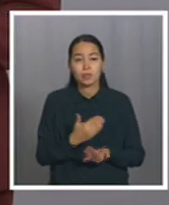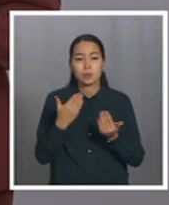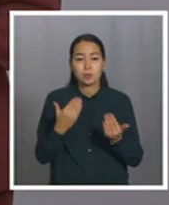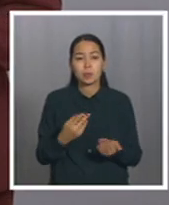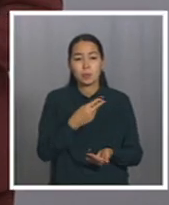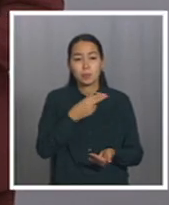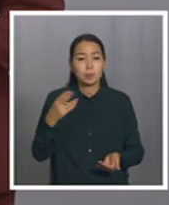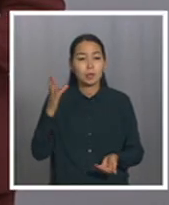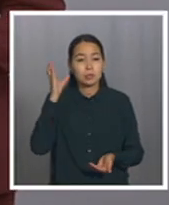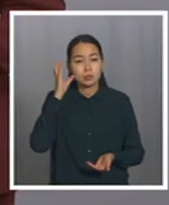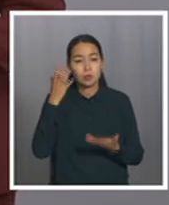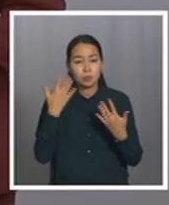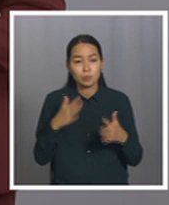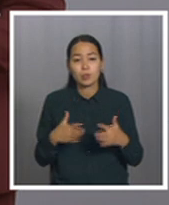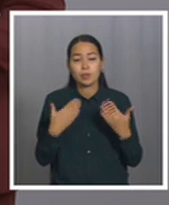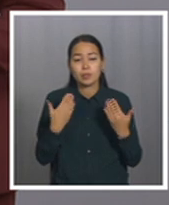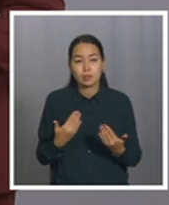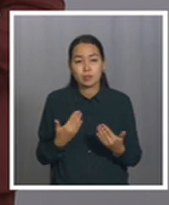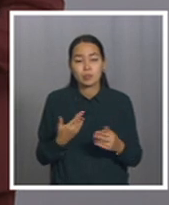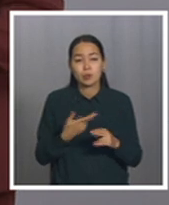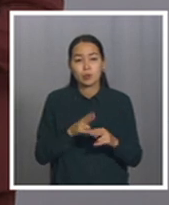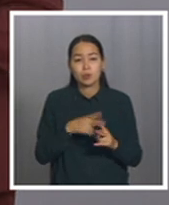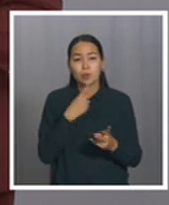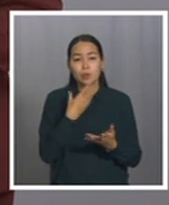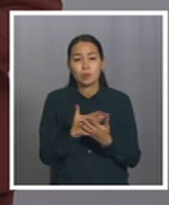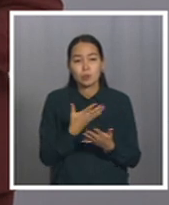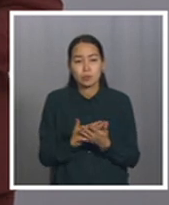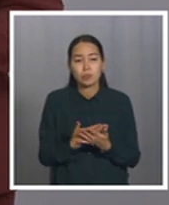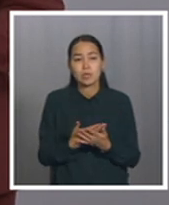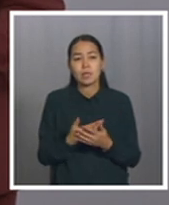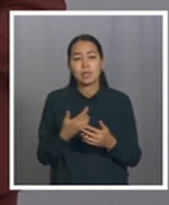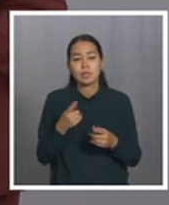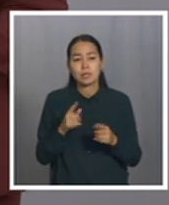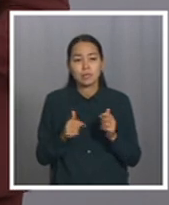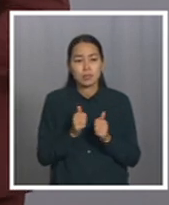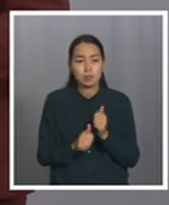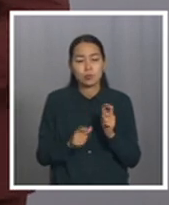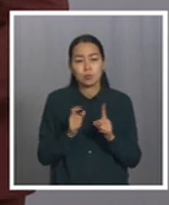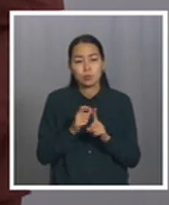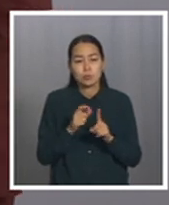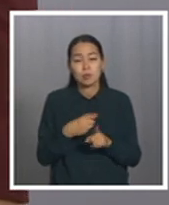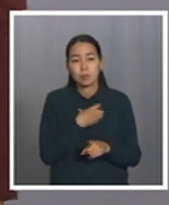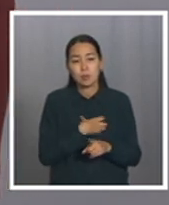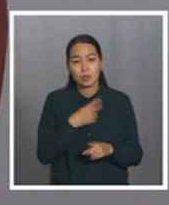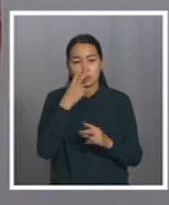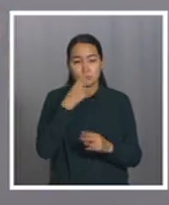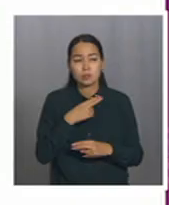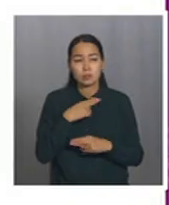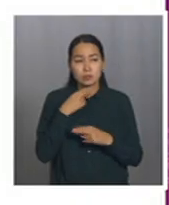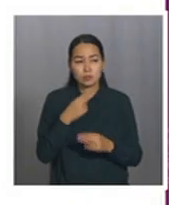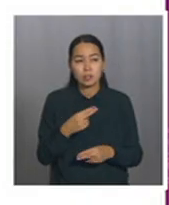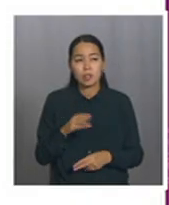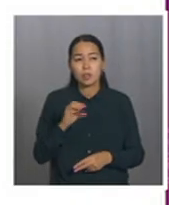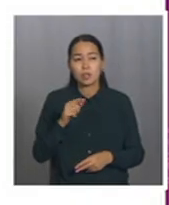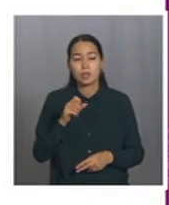тыңдап болдық, енді мәтінде кездесетін кейбір сөздердің мағынасына көз жүгіртейік. Тегершік